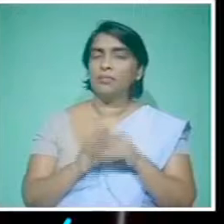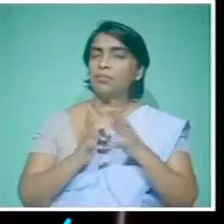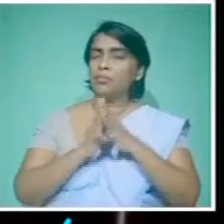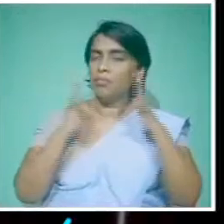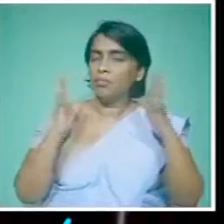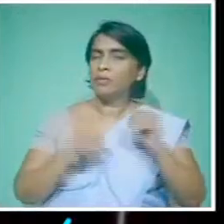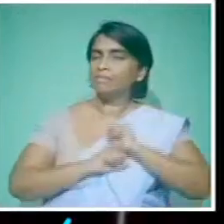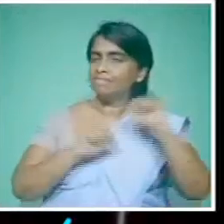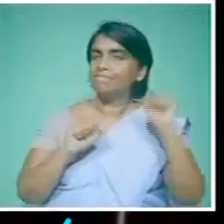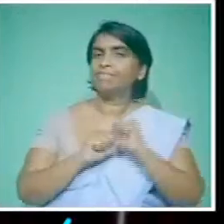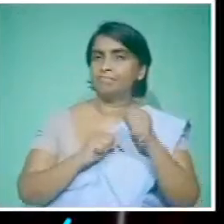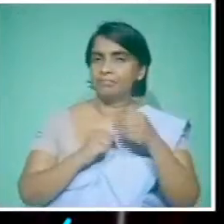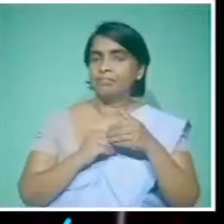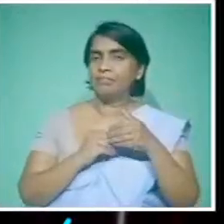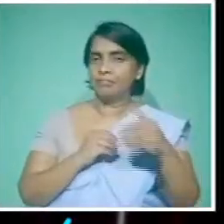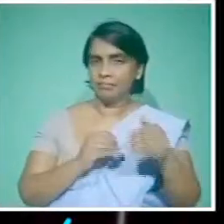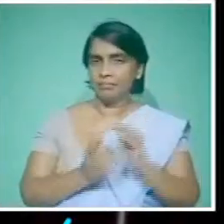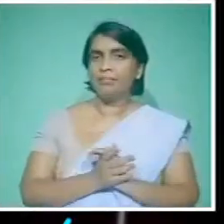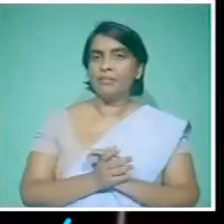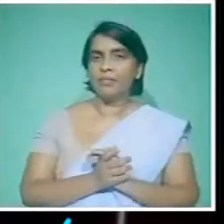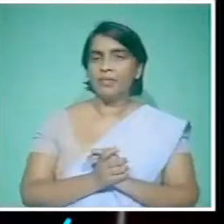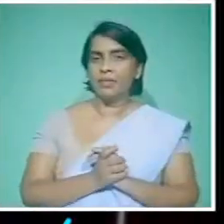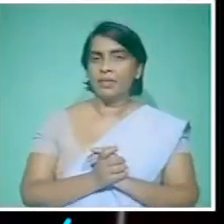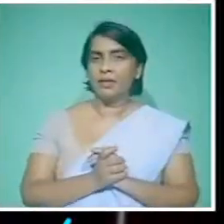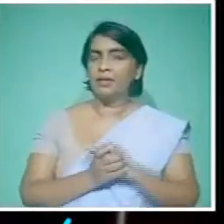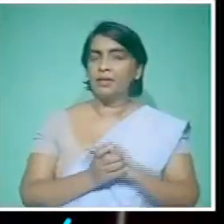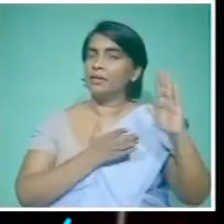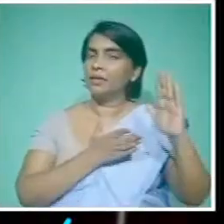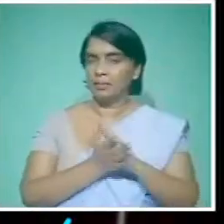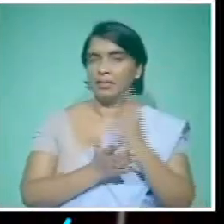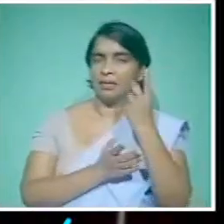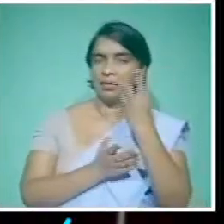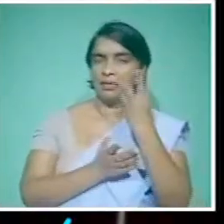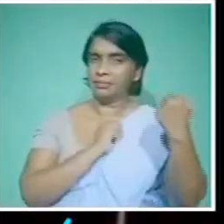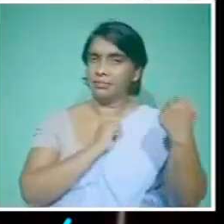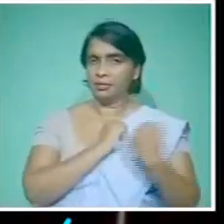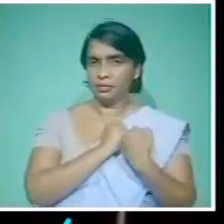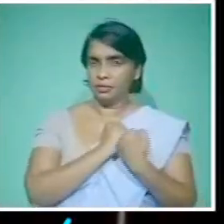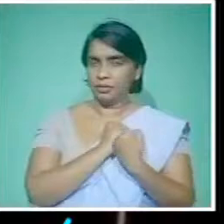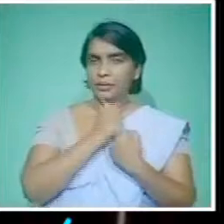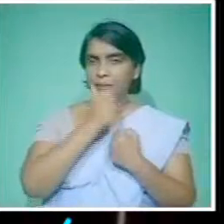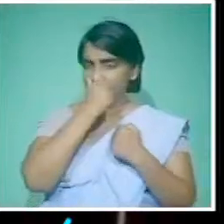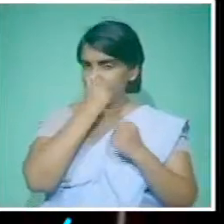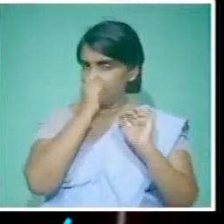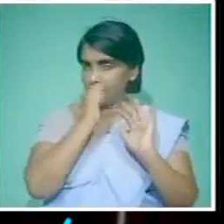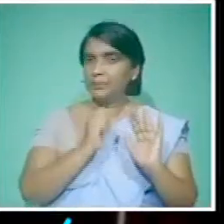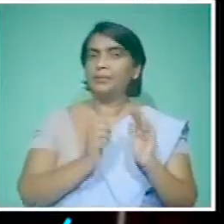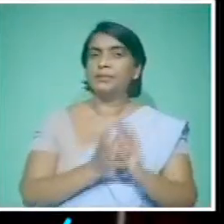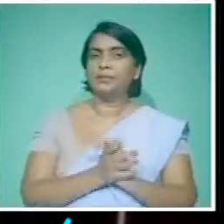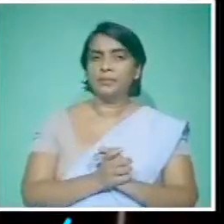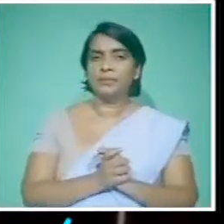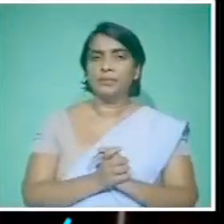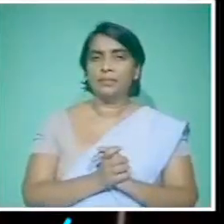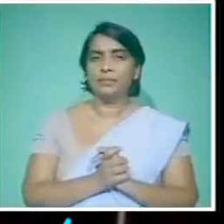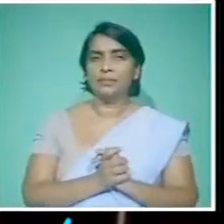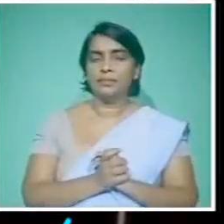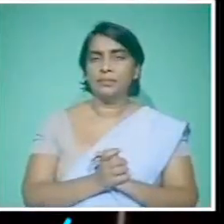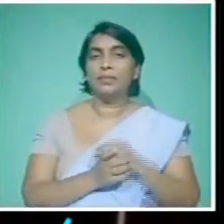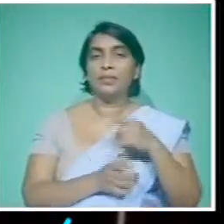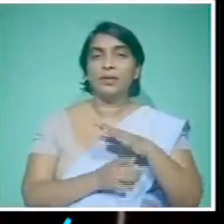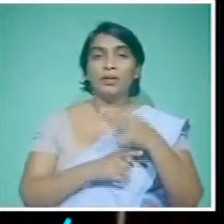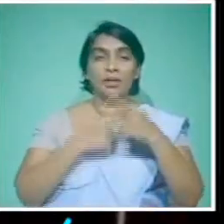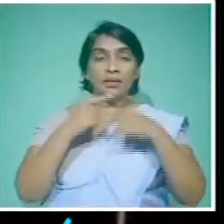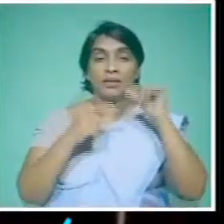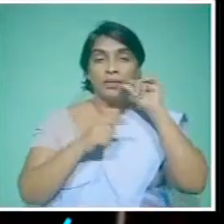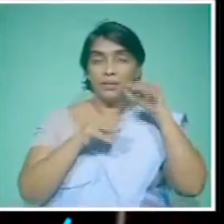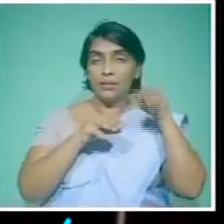විශාල සටනක් මම හිතන්නේ මට සහයෝගය දුන්න කීප දෙනෙක් නමුත් මේ කංශා